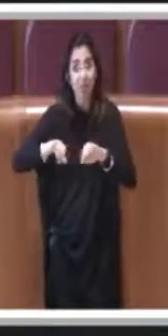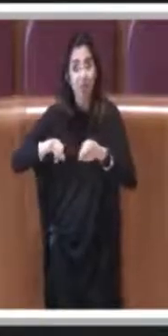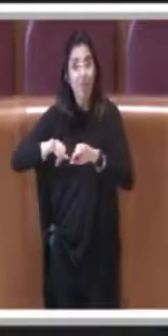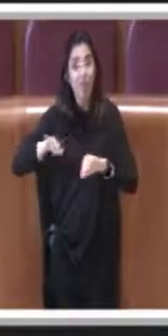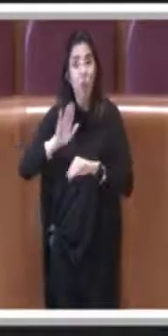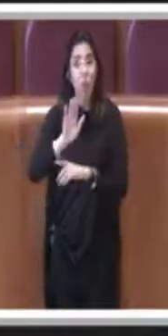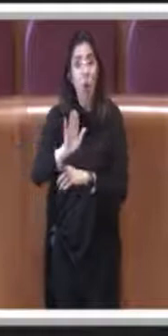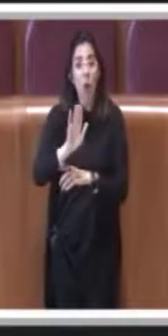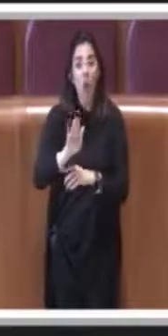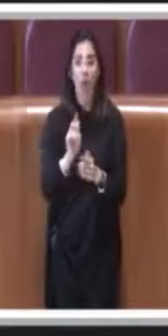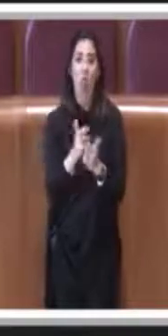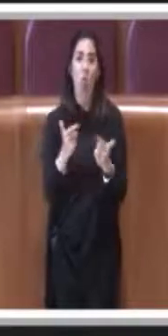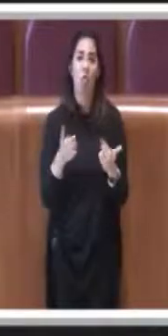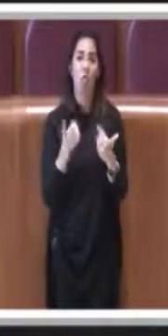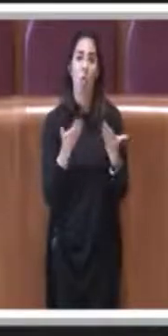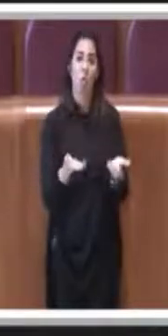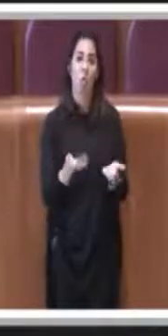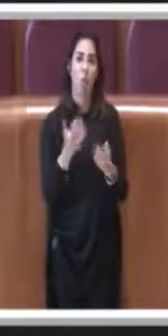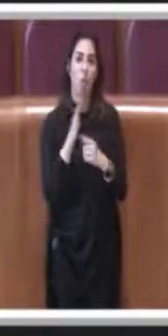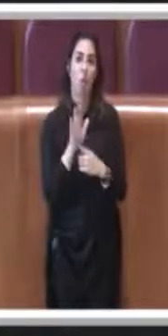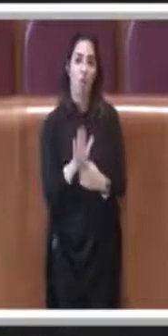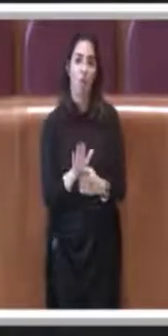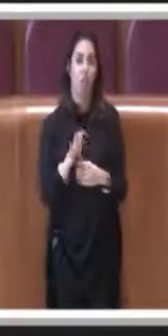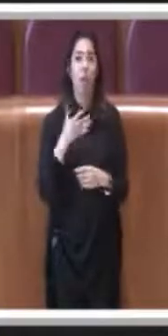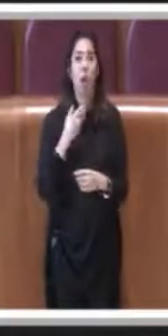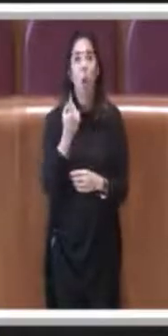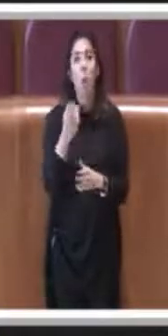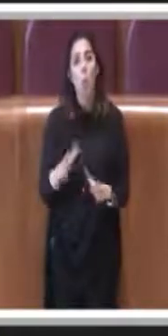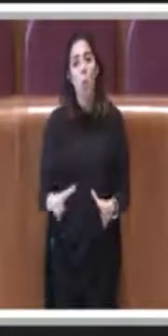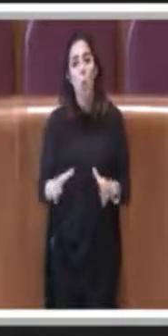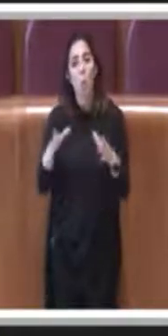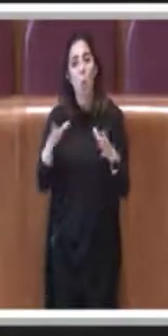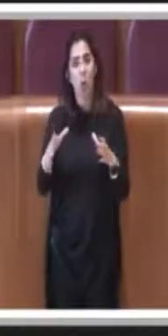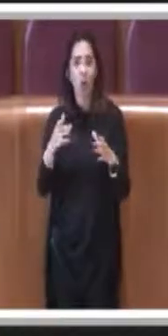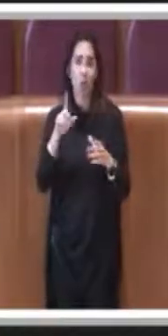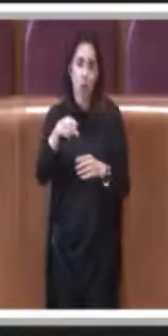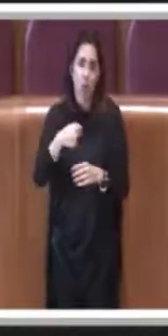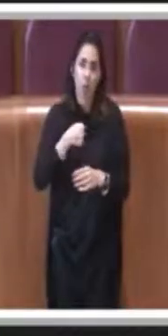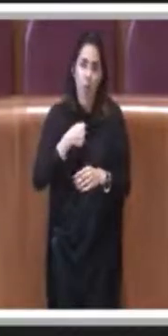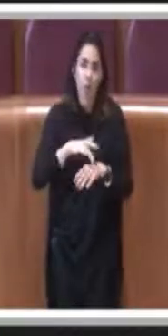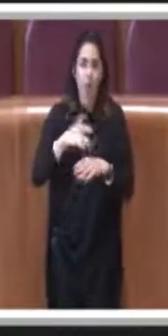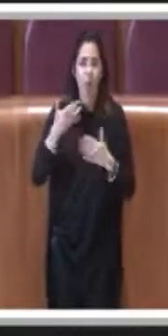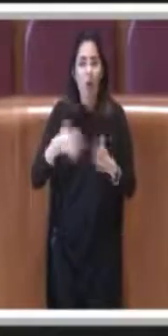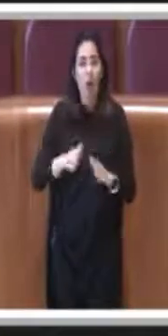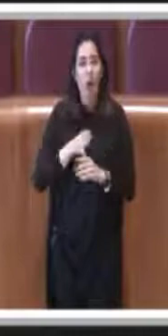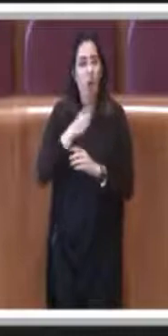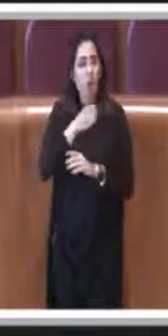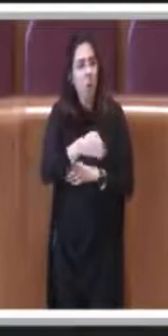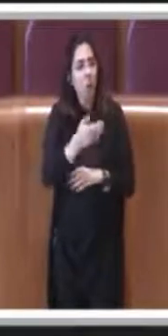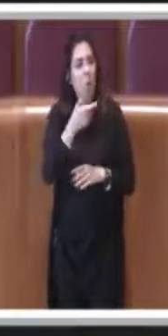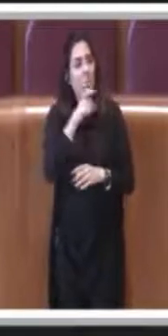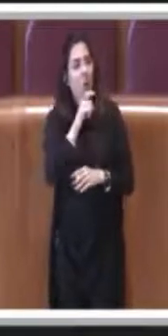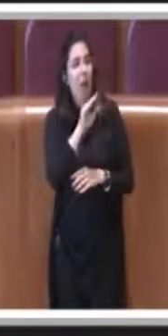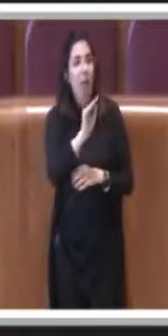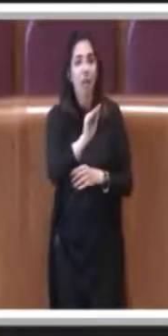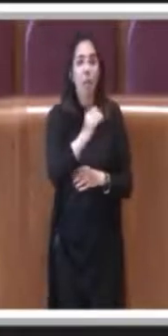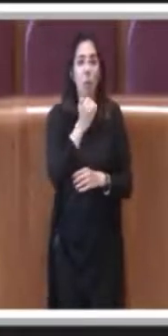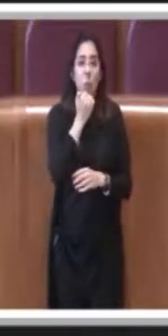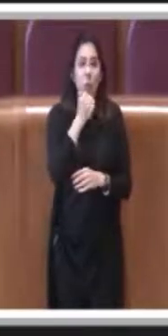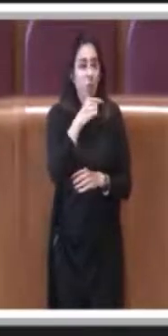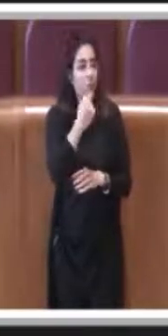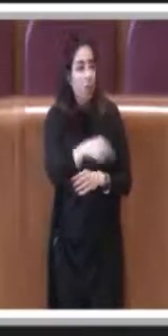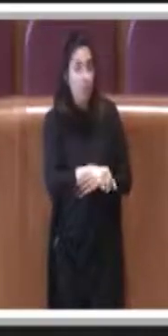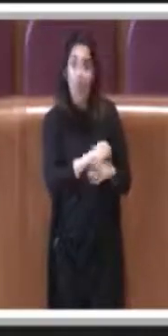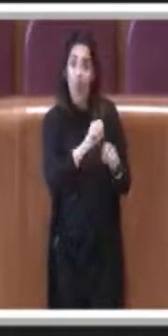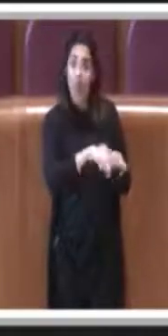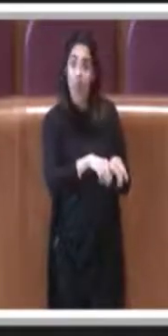loro clienti. Avendo un solo secchio, anche a me personalmente mi è capitato di entrare in bar e chiedere: scusate, questo è di